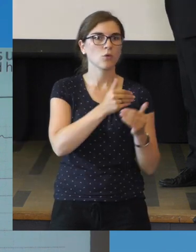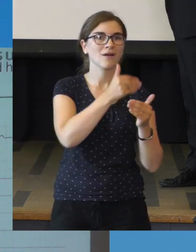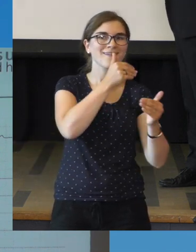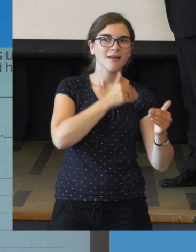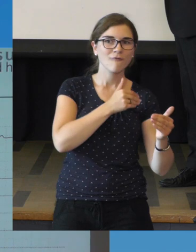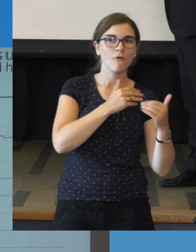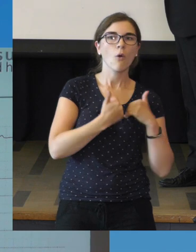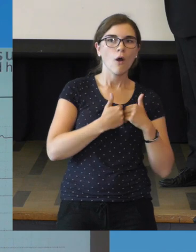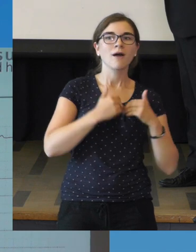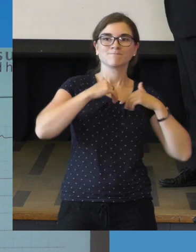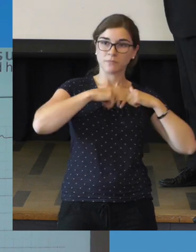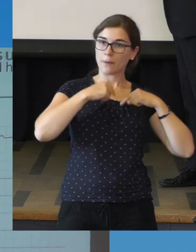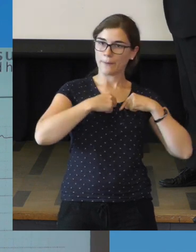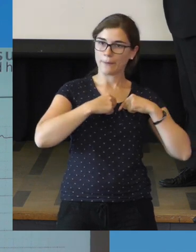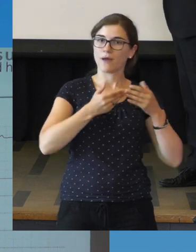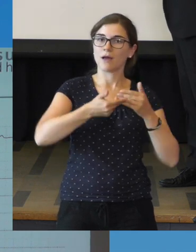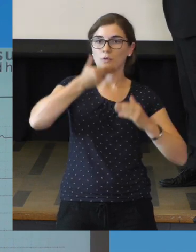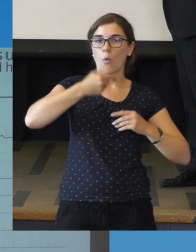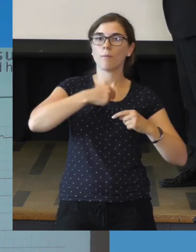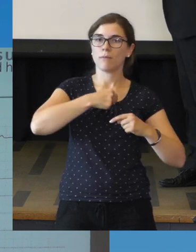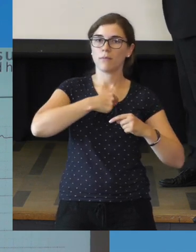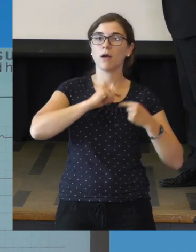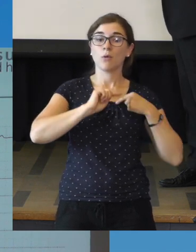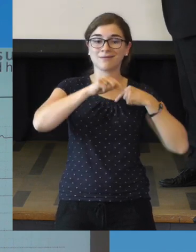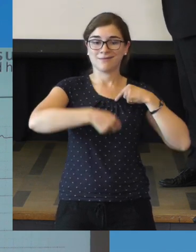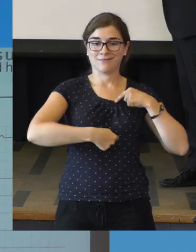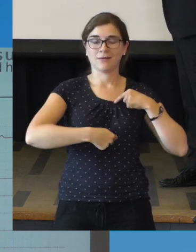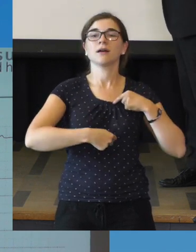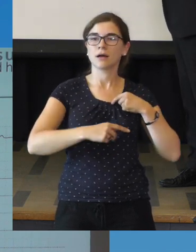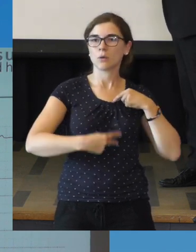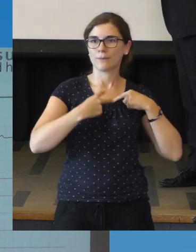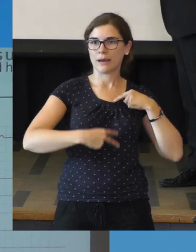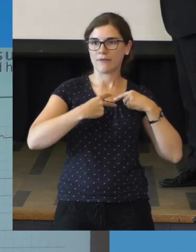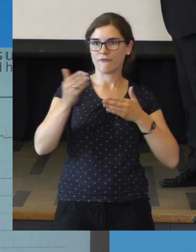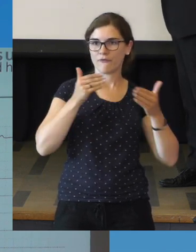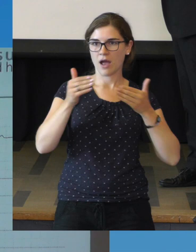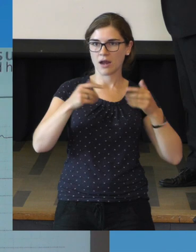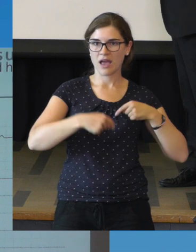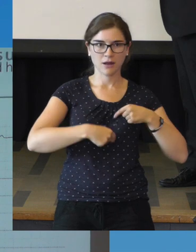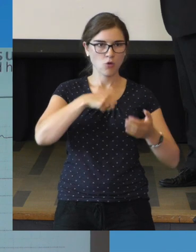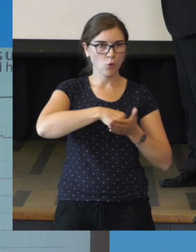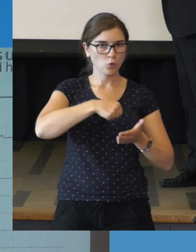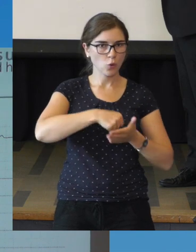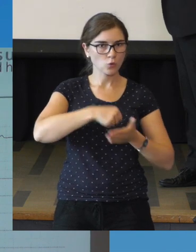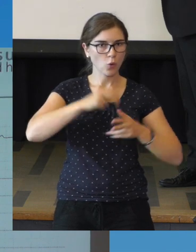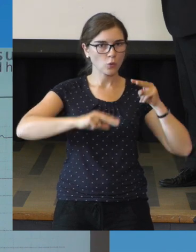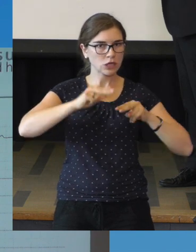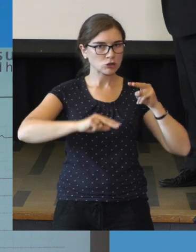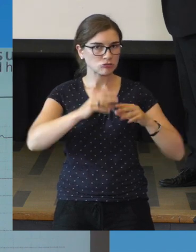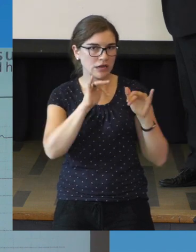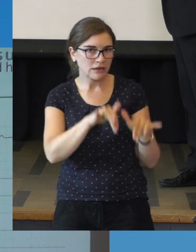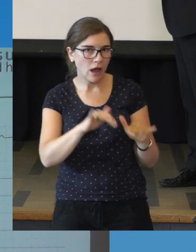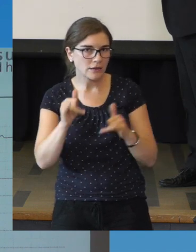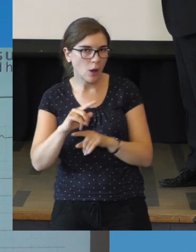Herzklappe und hier sehen Sie den Blutdruck in der Körperschlagader hinter der Herzklappe und Sie sehen, dass der Gradient, also der Druckunterschied zwischen